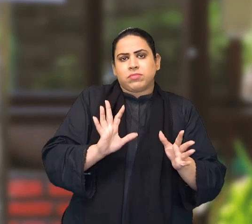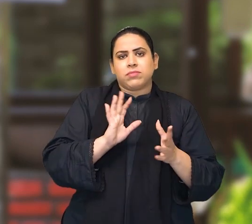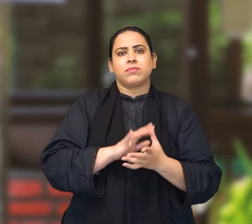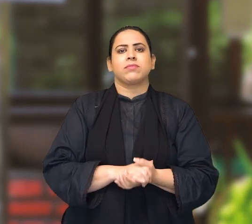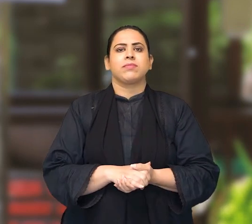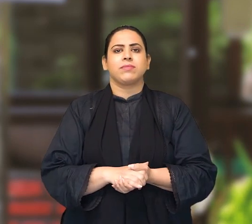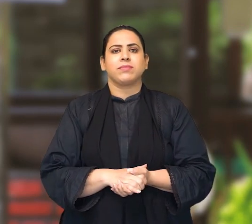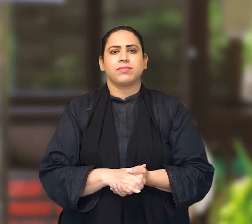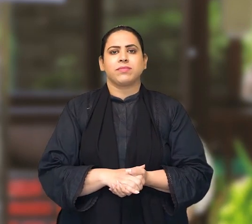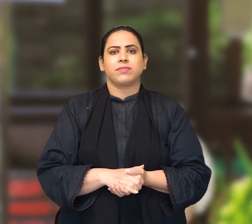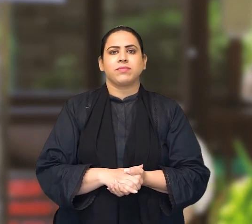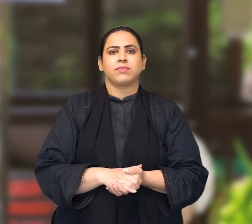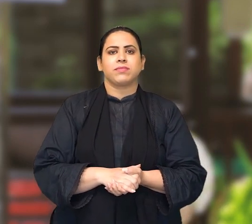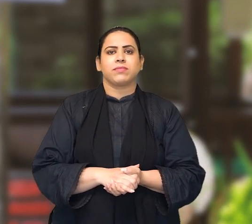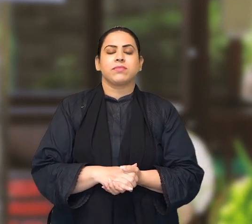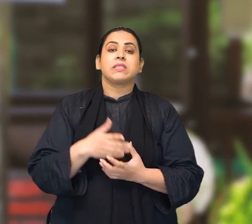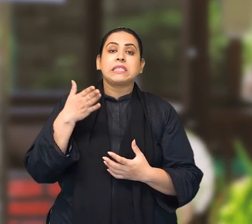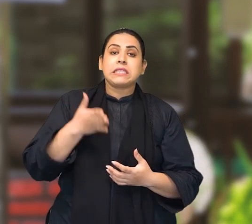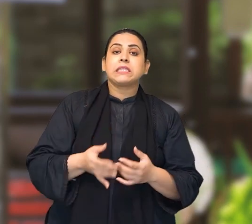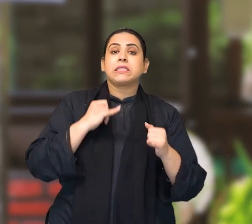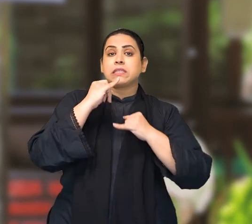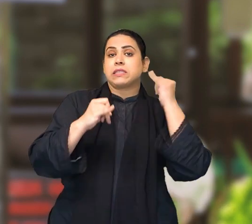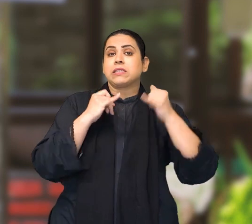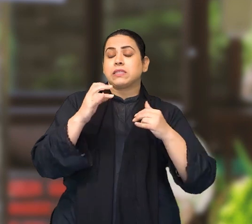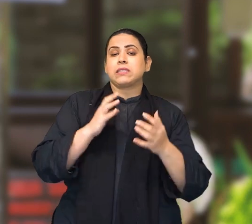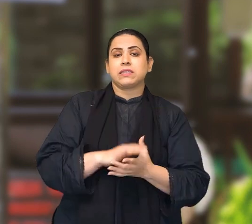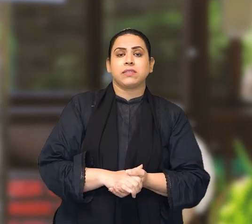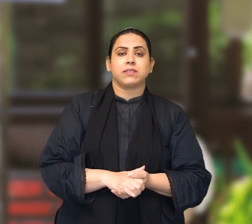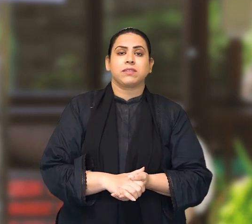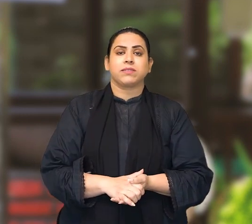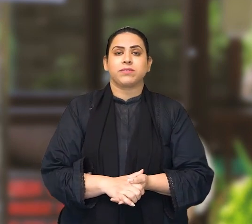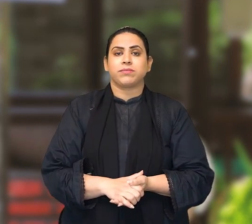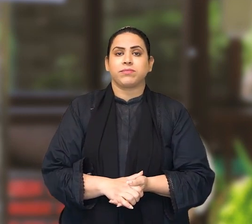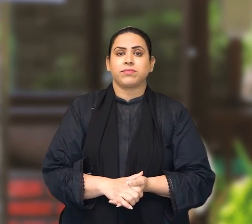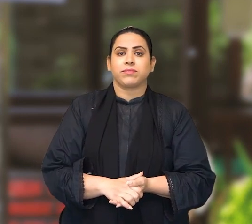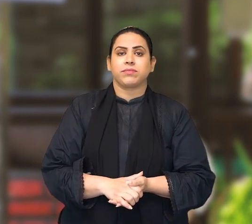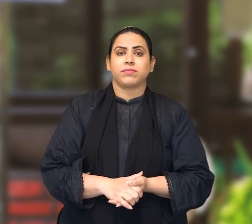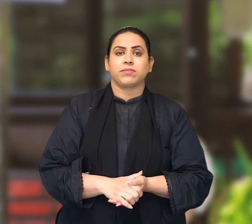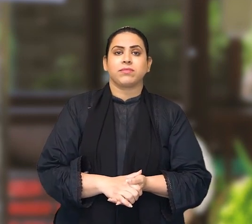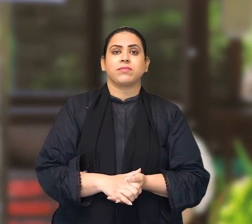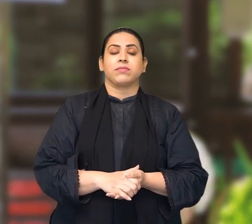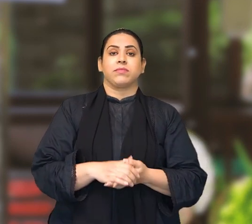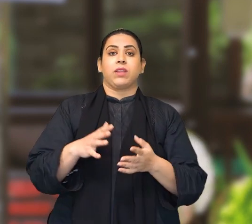आपसे बात वगैरह कर रहे होते हैं इस इंडस्ट्री की